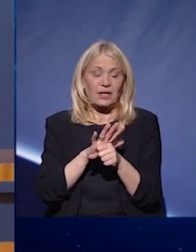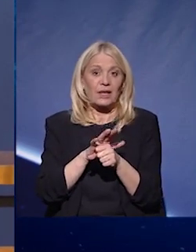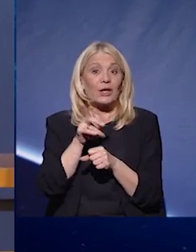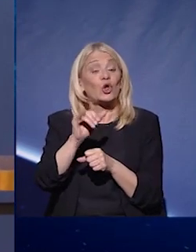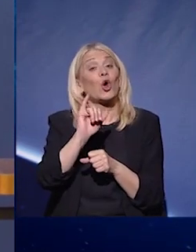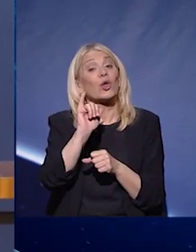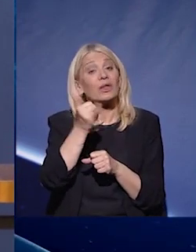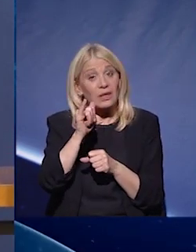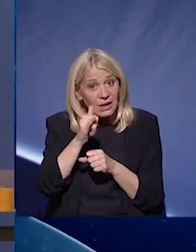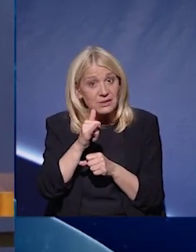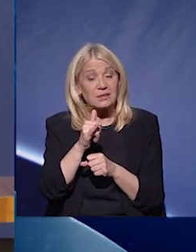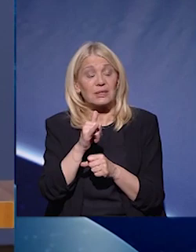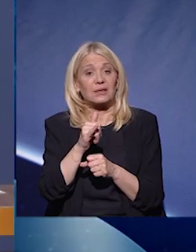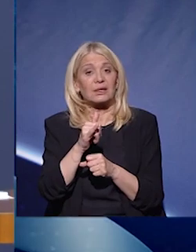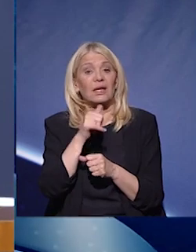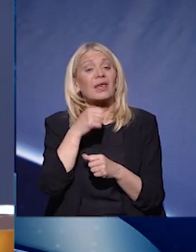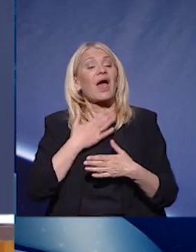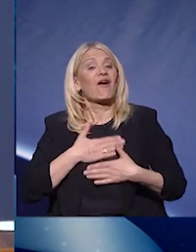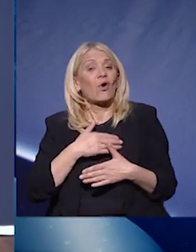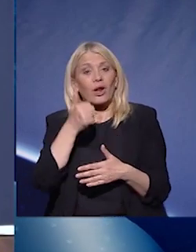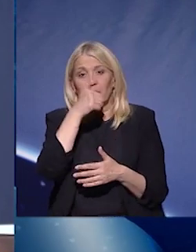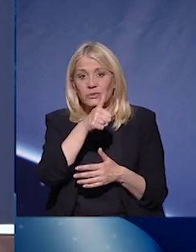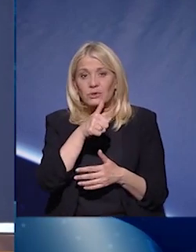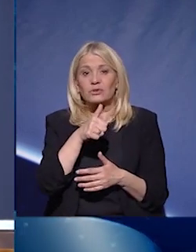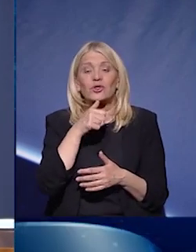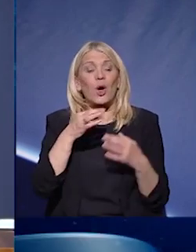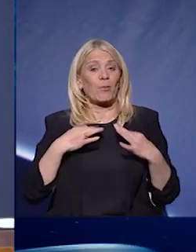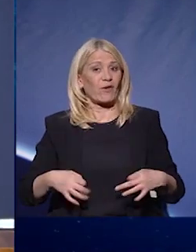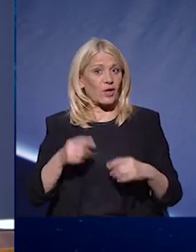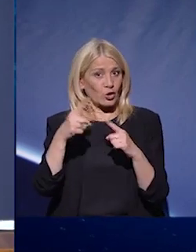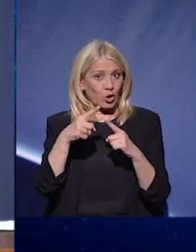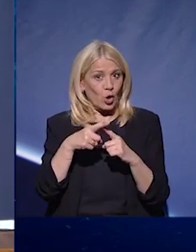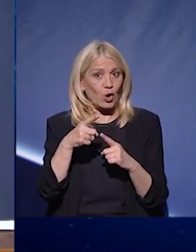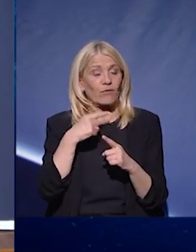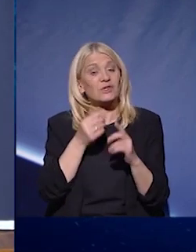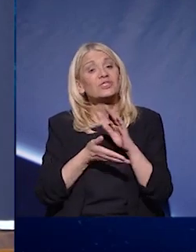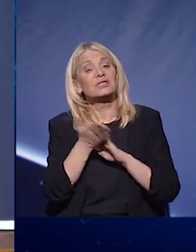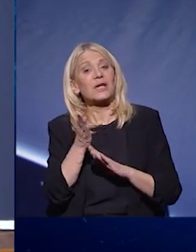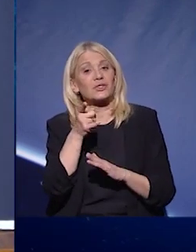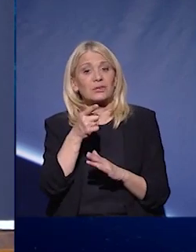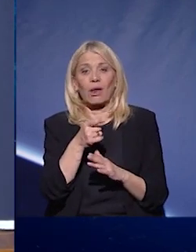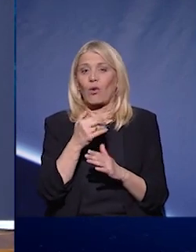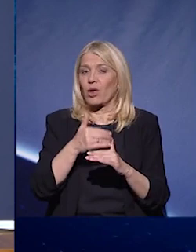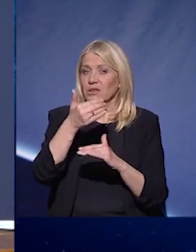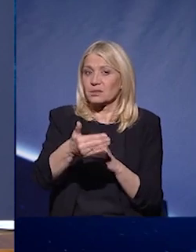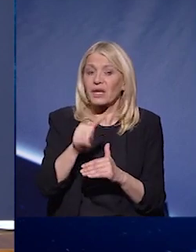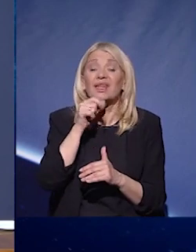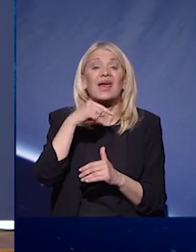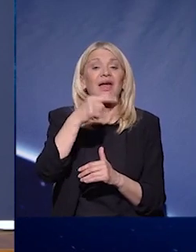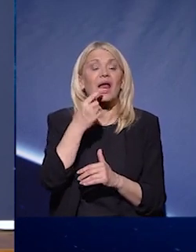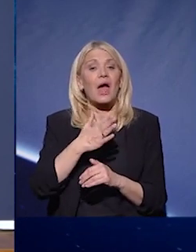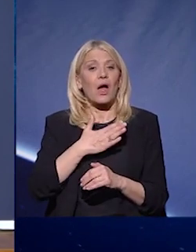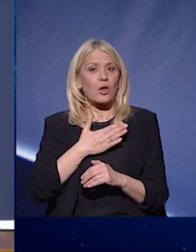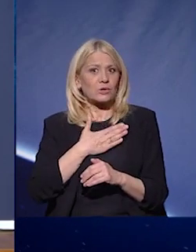To jeste. I ja volim što je profesor Tijodorović izašao tako ispred i rekao